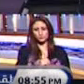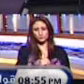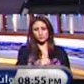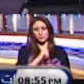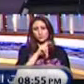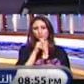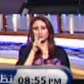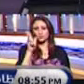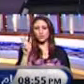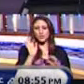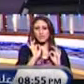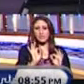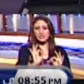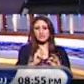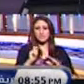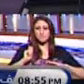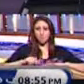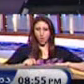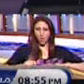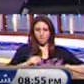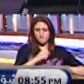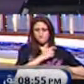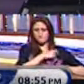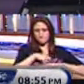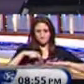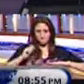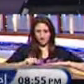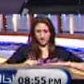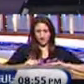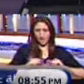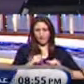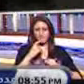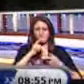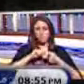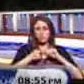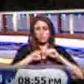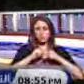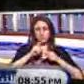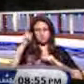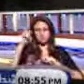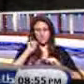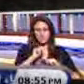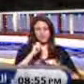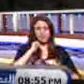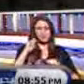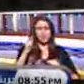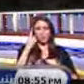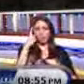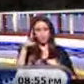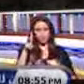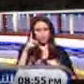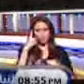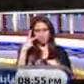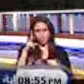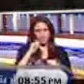وعاوز أقول لحضرتك أن الحكم الصادر من محكمة جنايات بورسعيد بالقضاء بإعدام 21